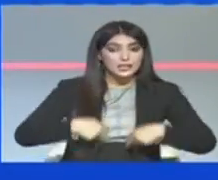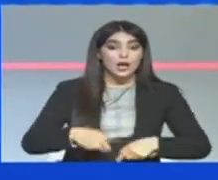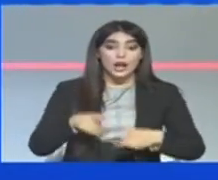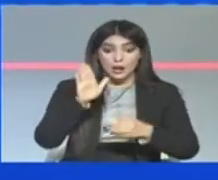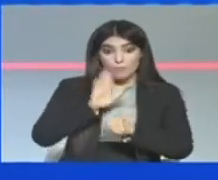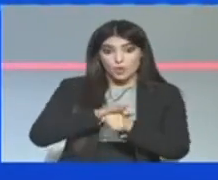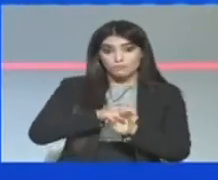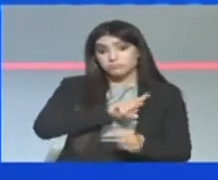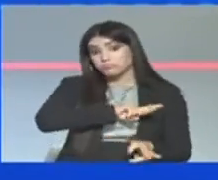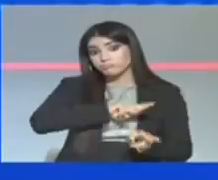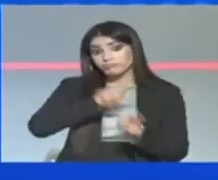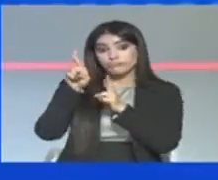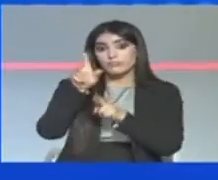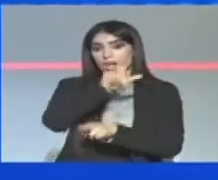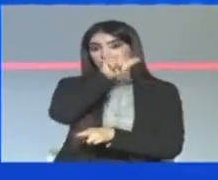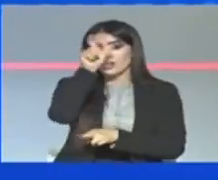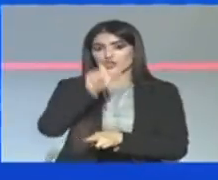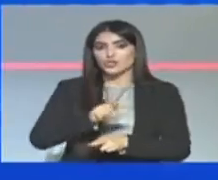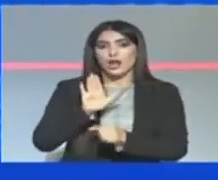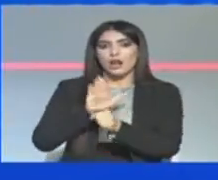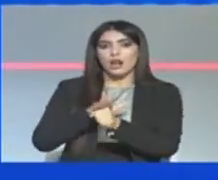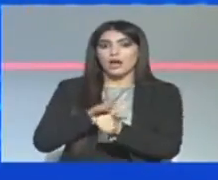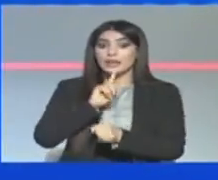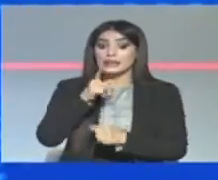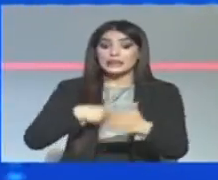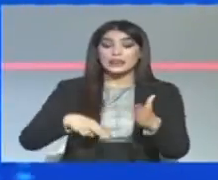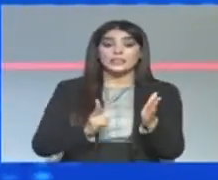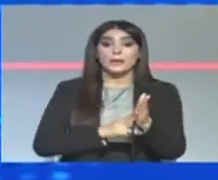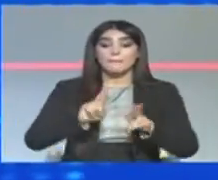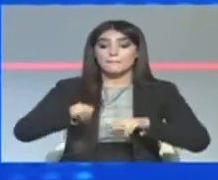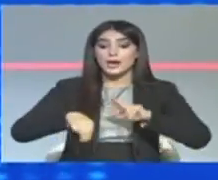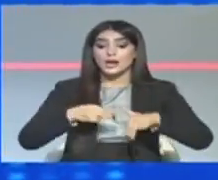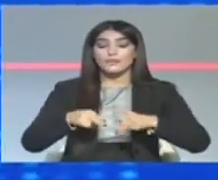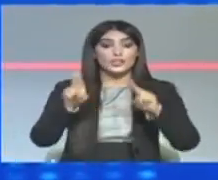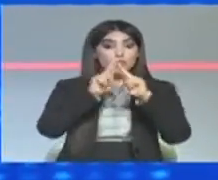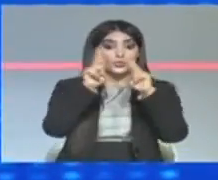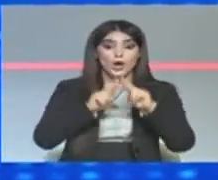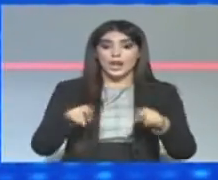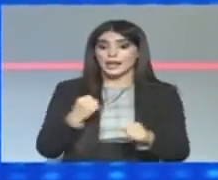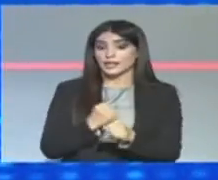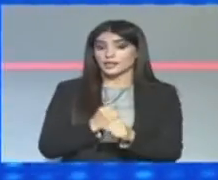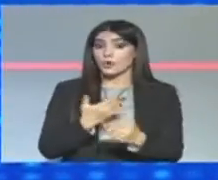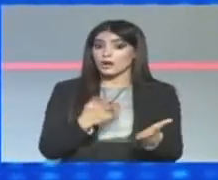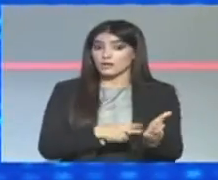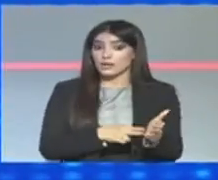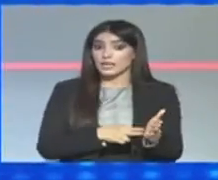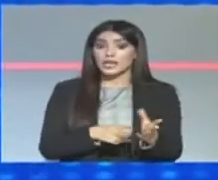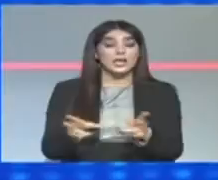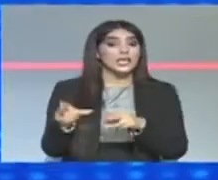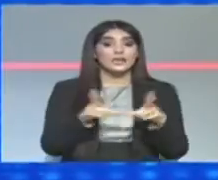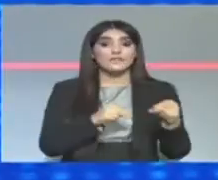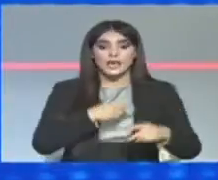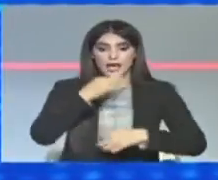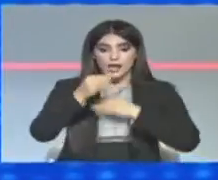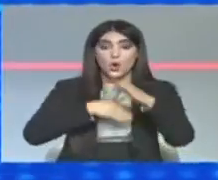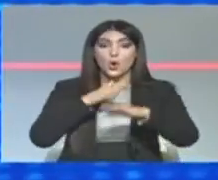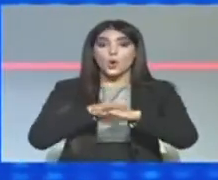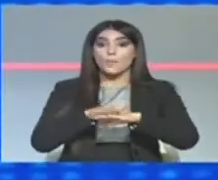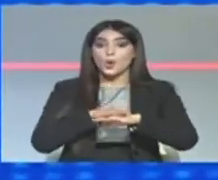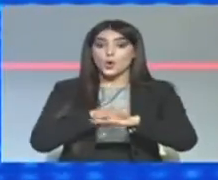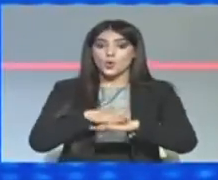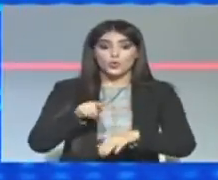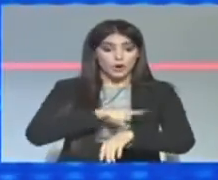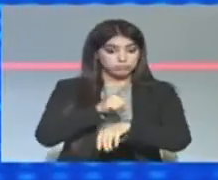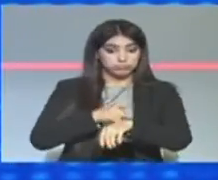هذه النفايات الى البلد الاصلي وطبقا للاتفاقيات الدوليه الجاري بها العمل فضلا عن التطرق الى الشان المحلي